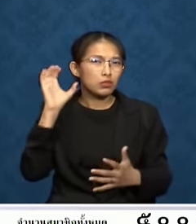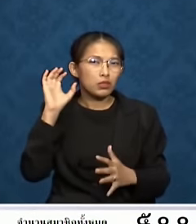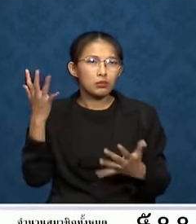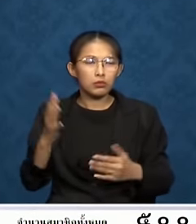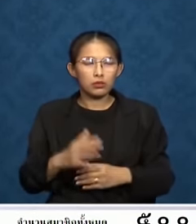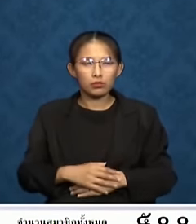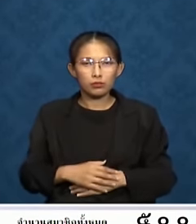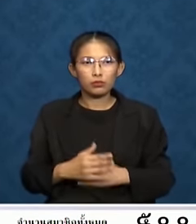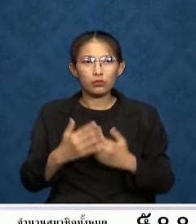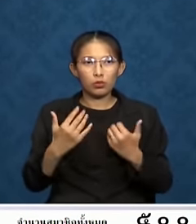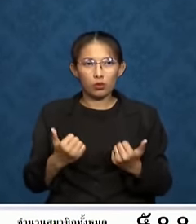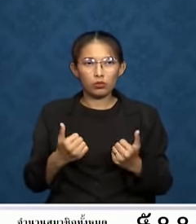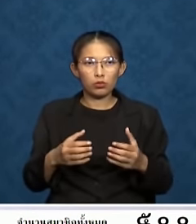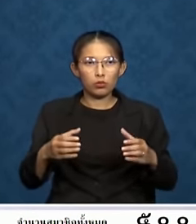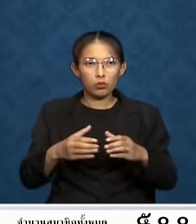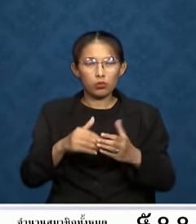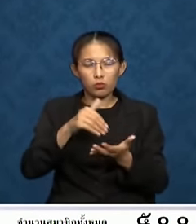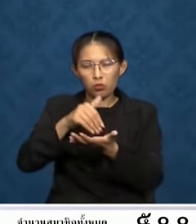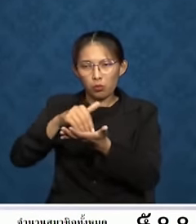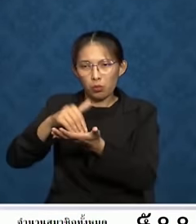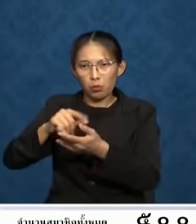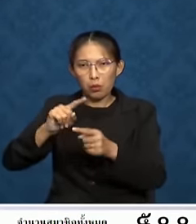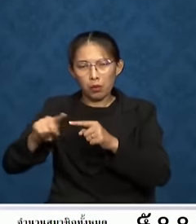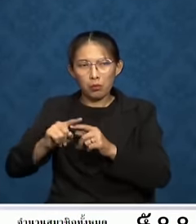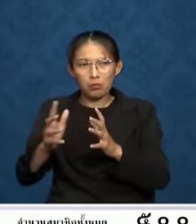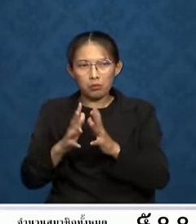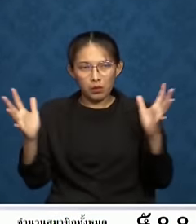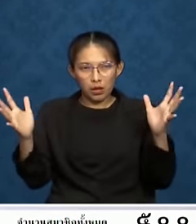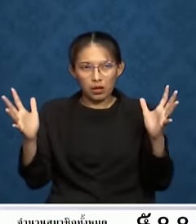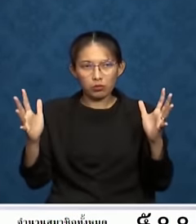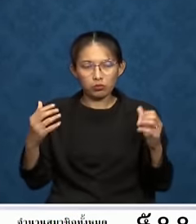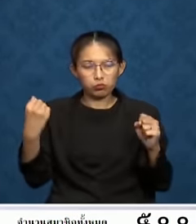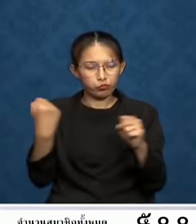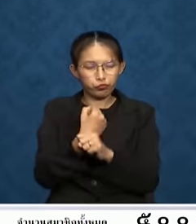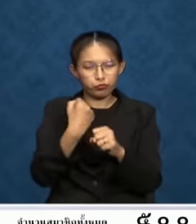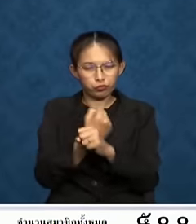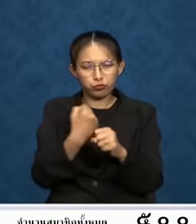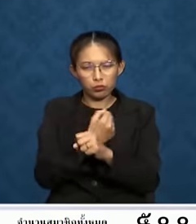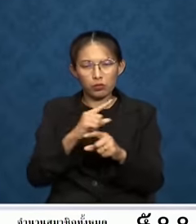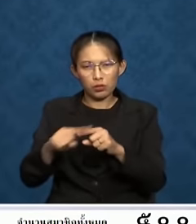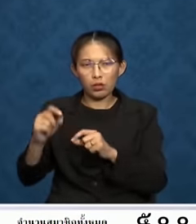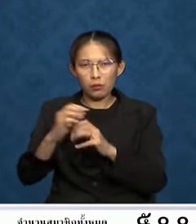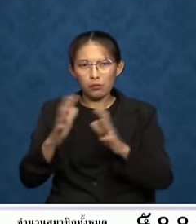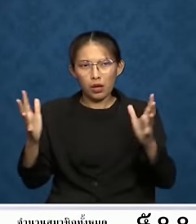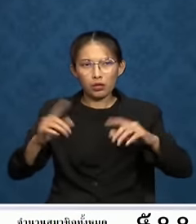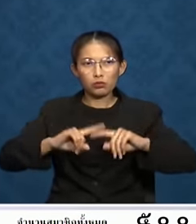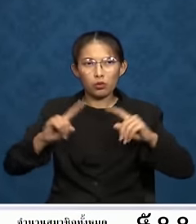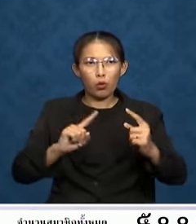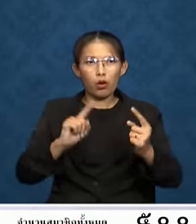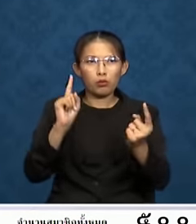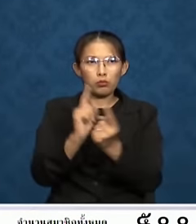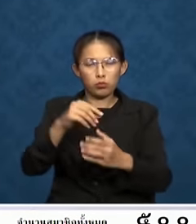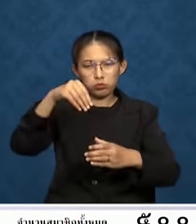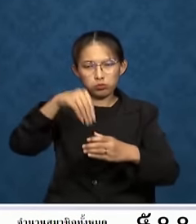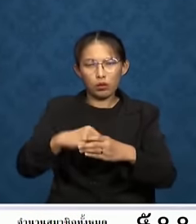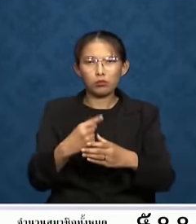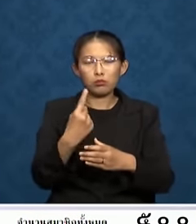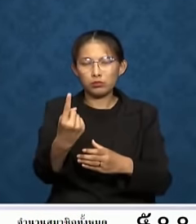ครับหน่วยทั่วประเทศมันมีเยอะนะหน่วยฝึกนี่เยอะมากในประเทศแต่มันเจอหน่วยเดียว